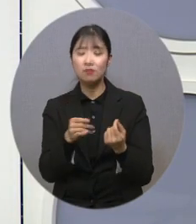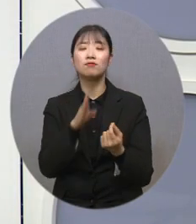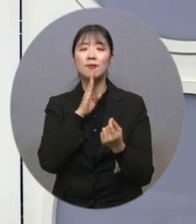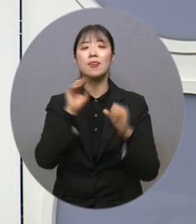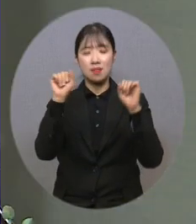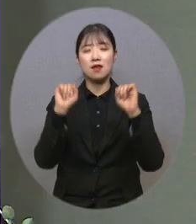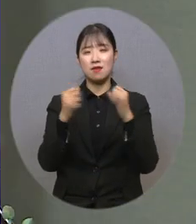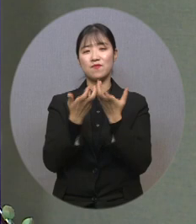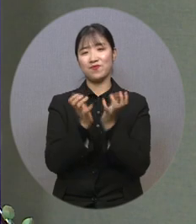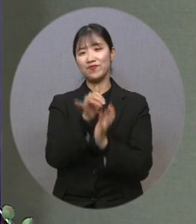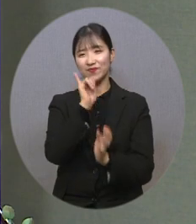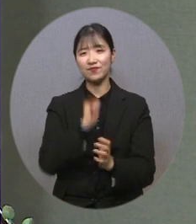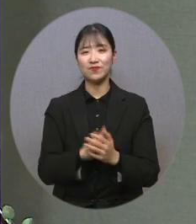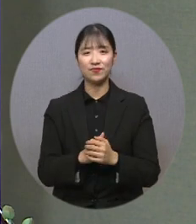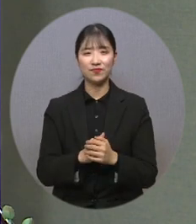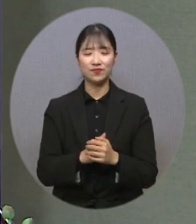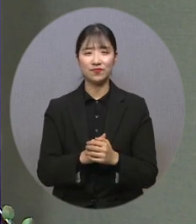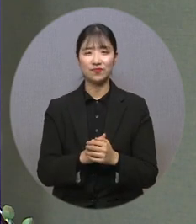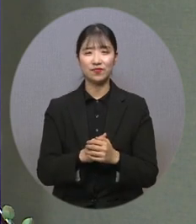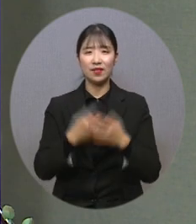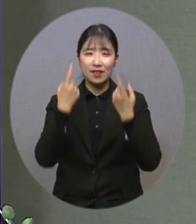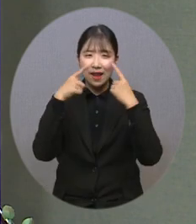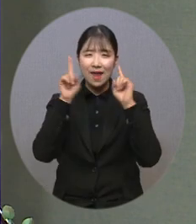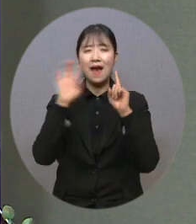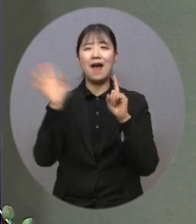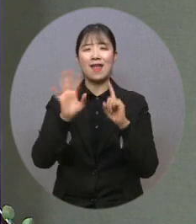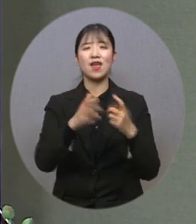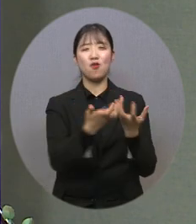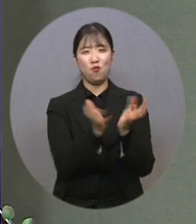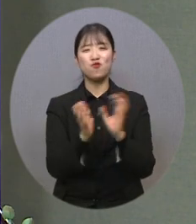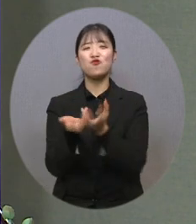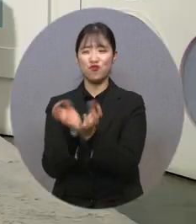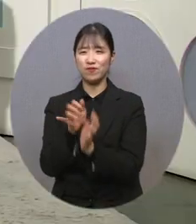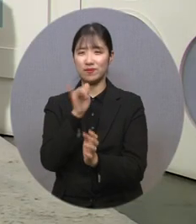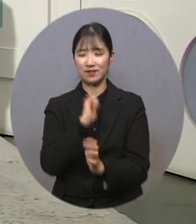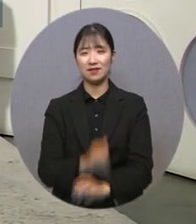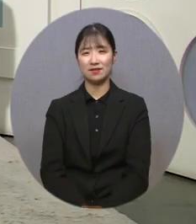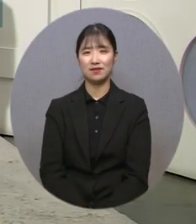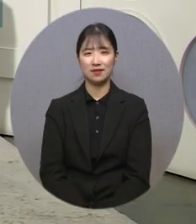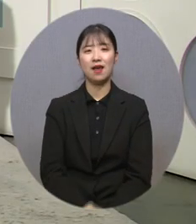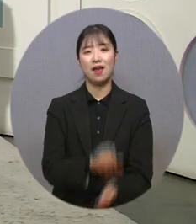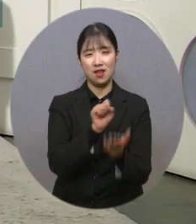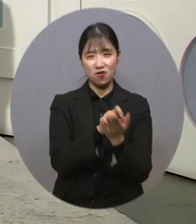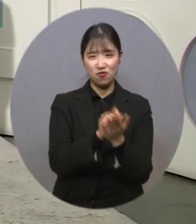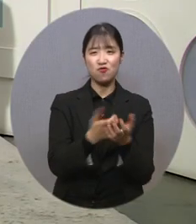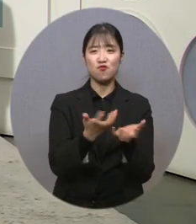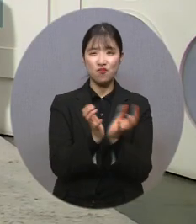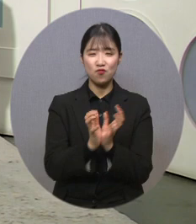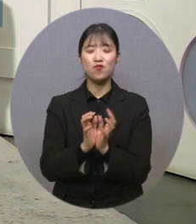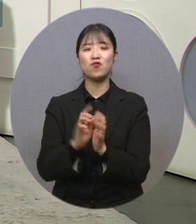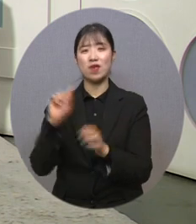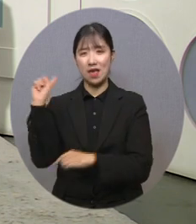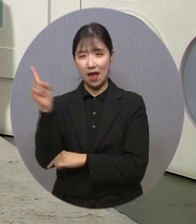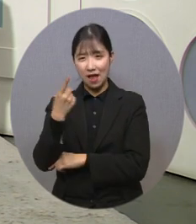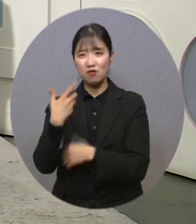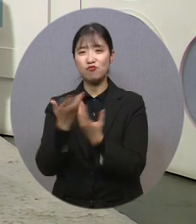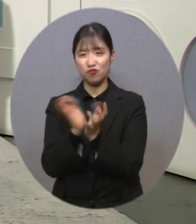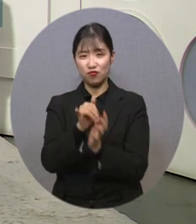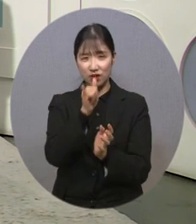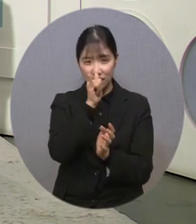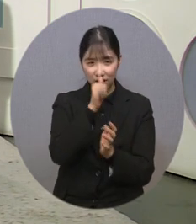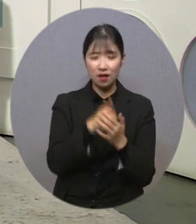체육부를 만들었습니다. 아. 체육부는 아니고 아. 우리가 이제 아 대학은 아니고 네 아. 축구부, 야구부가 있고요. 아, 예. 우리가 이제